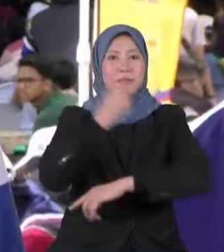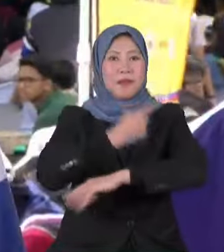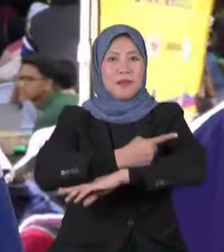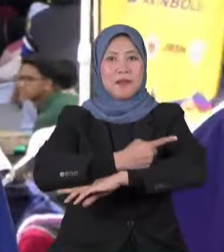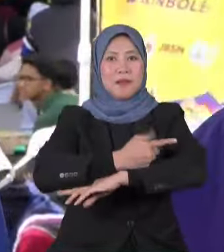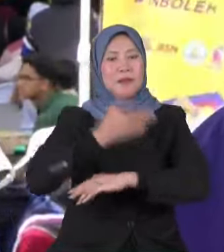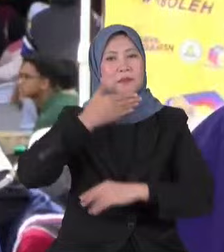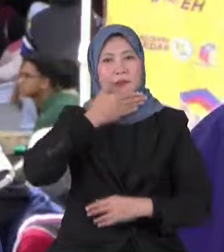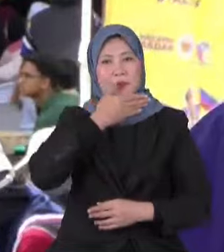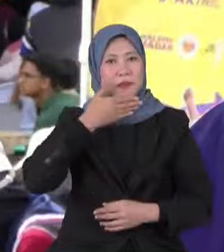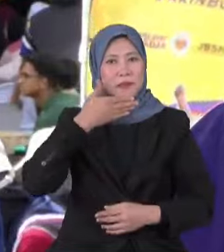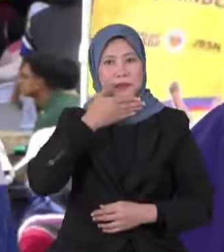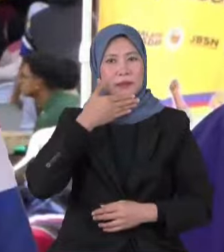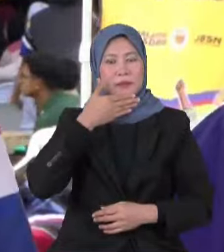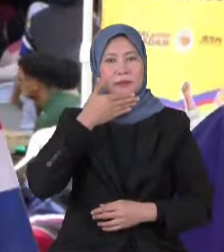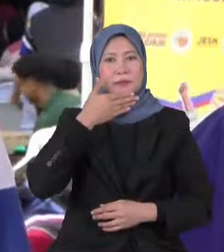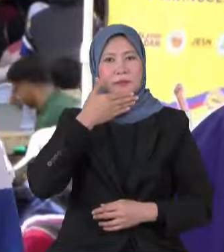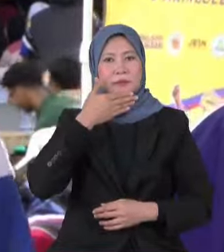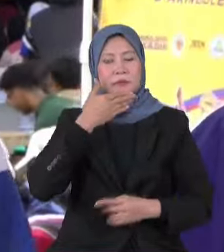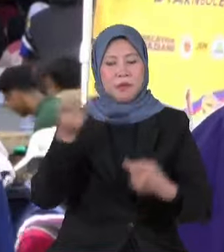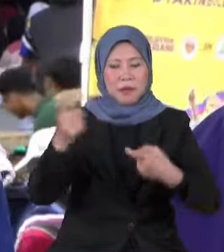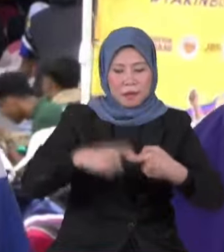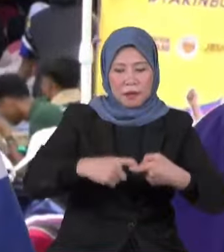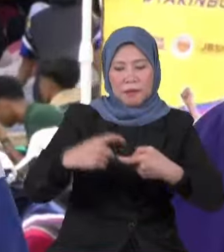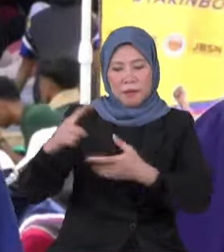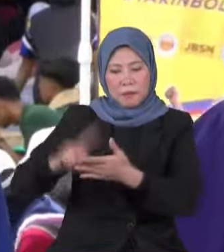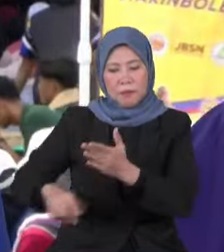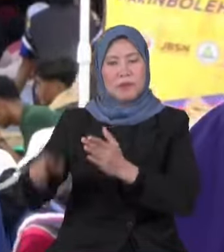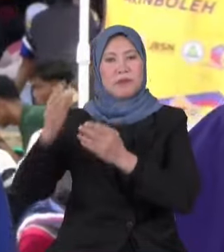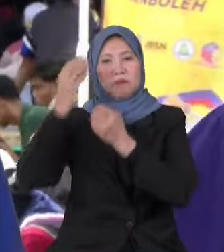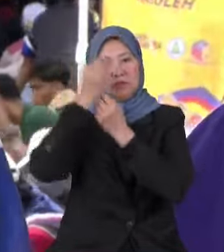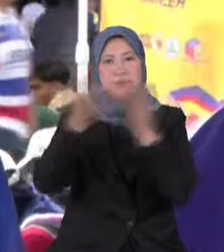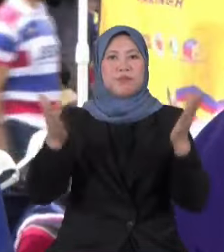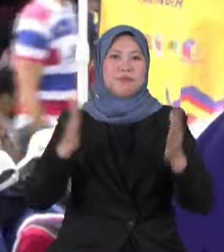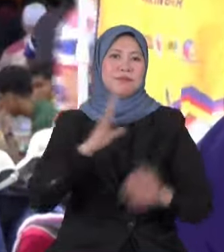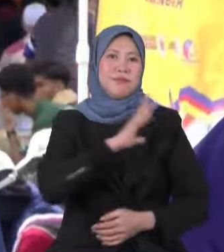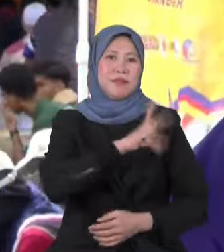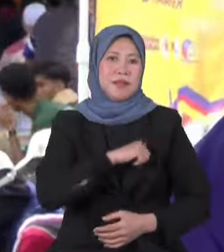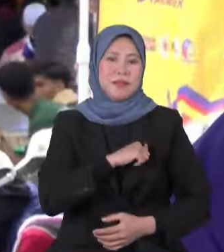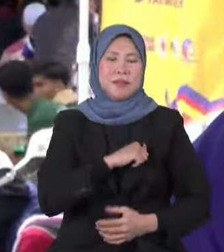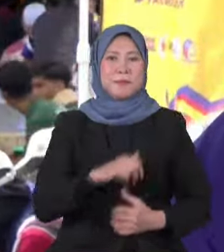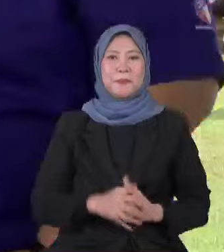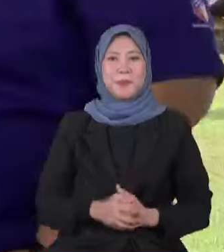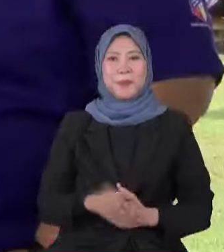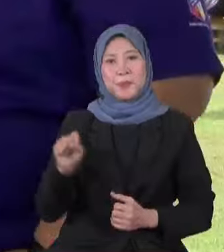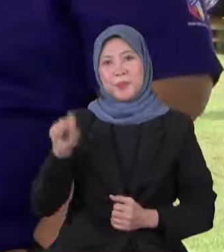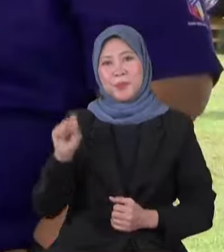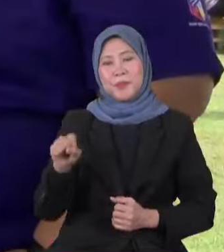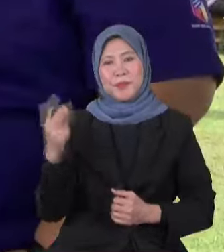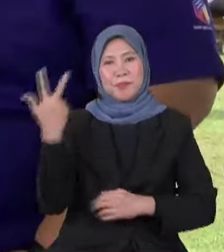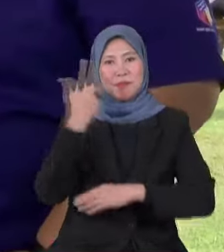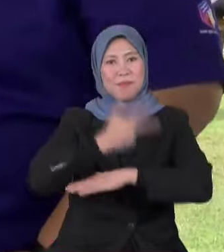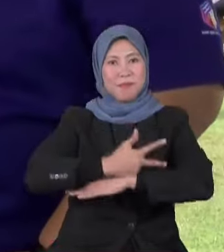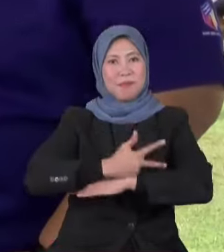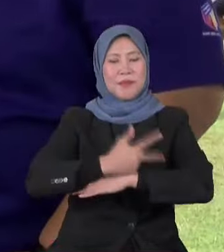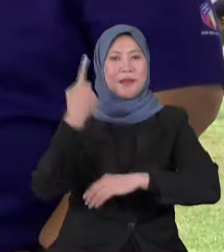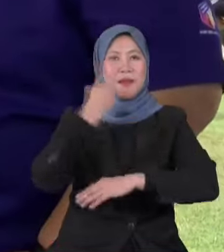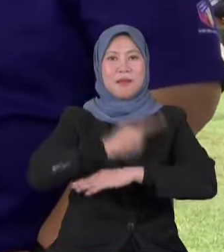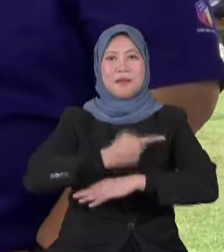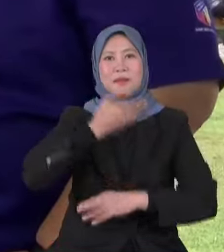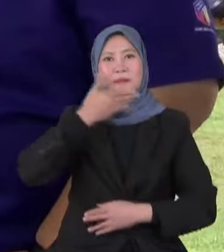pun dia express pun berkaitan dengan apa yang telah disampaikan isu Palestin. Alhamdulillah tengok Hari Belia Negara tidak